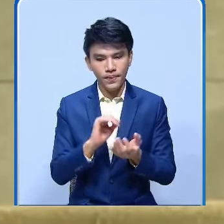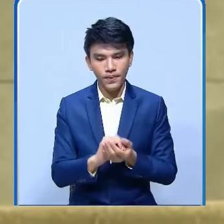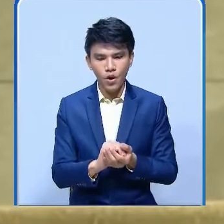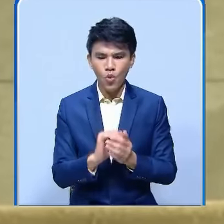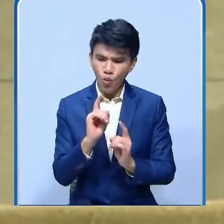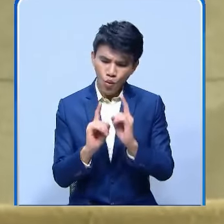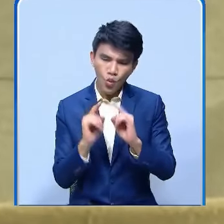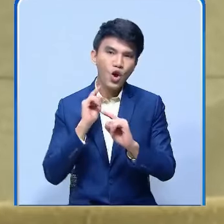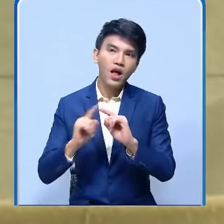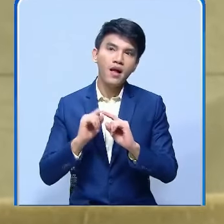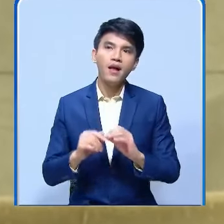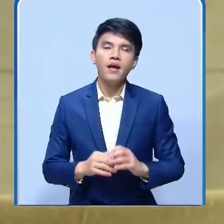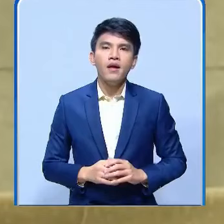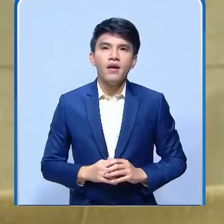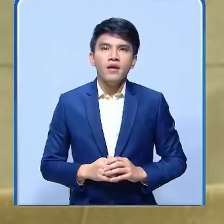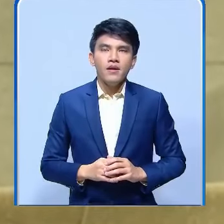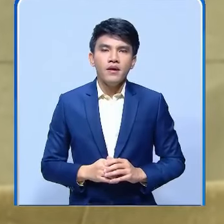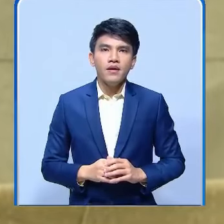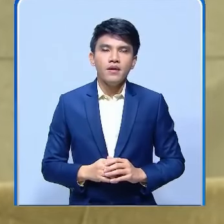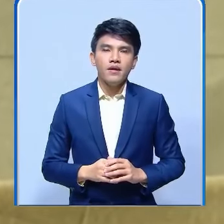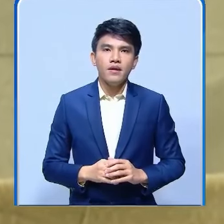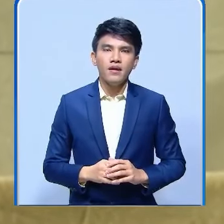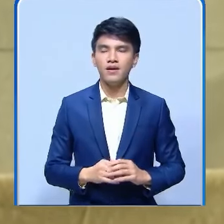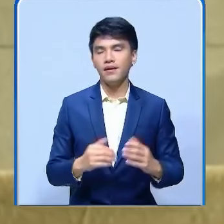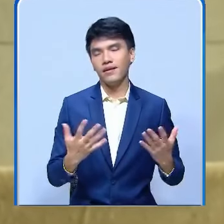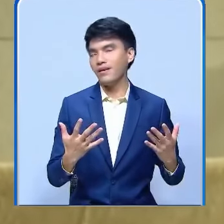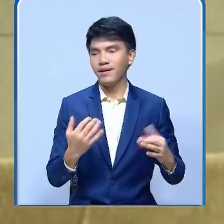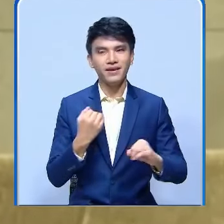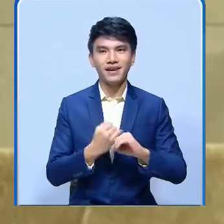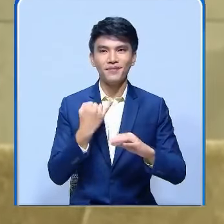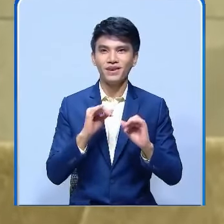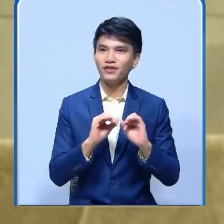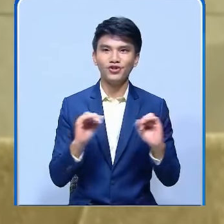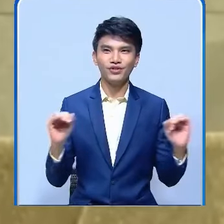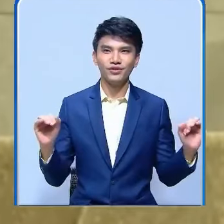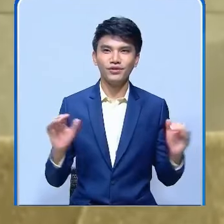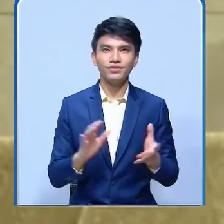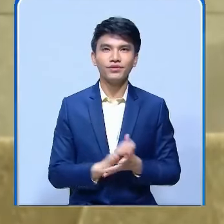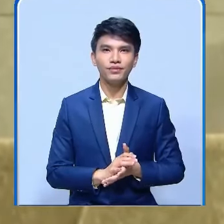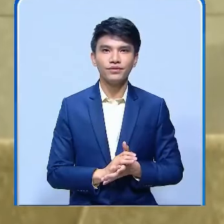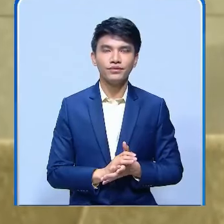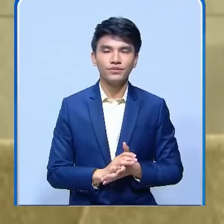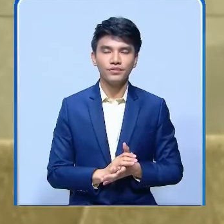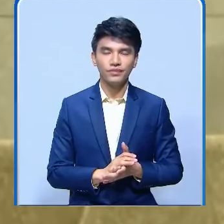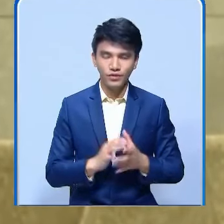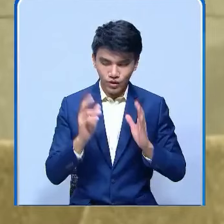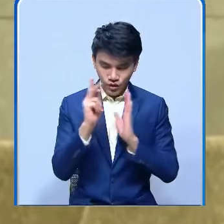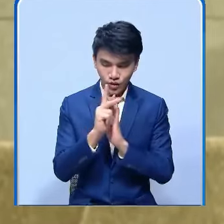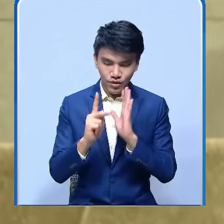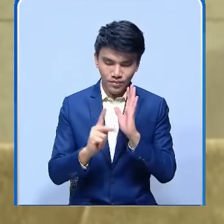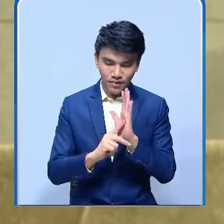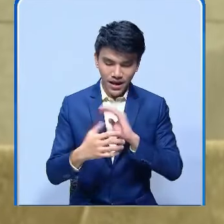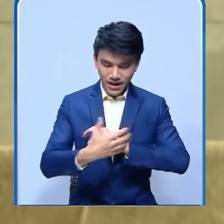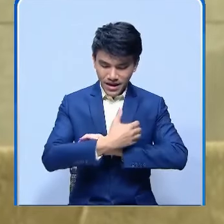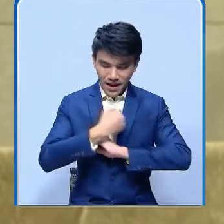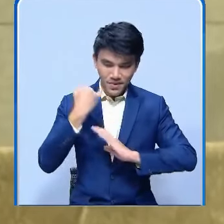พรางหุ้นอะไรสักอย่างปิดบังอำพรางอะไรของผมไม่ได้เป็นความผิดกับกฎหมายทางการเมืองไม่เป็นเหตุแห่งการยุบพรรค